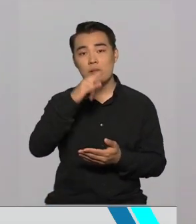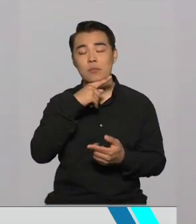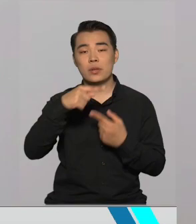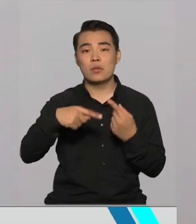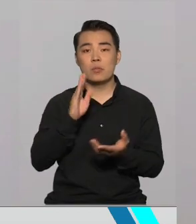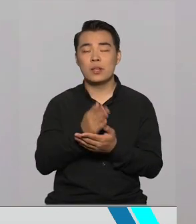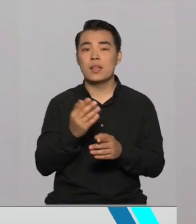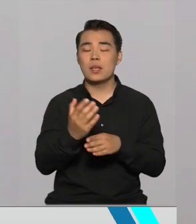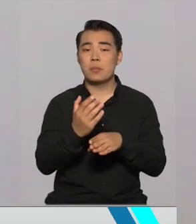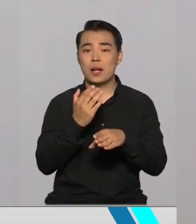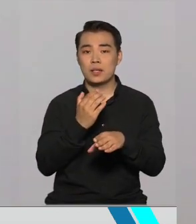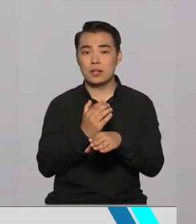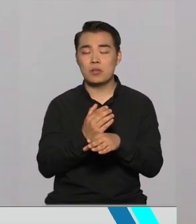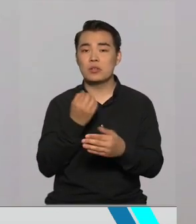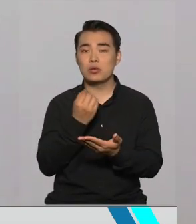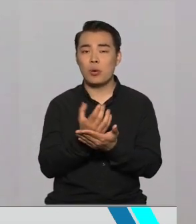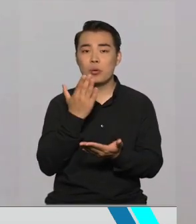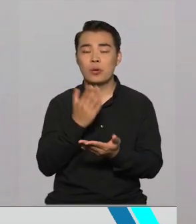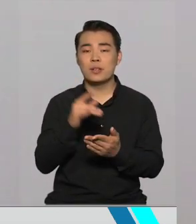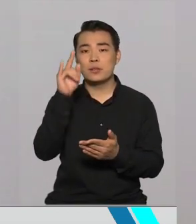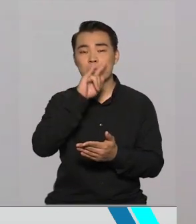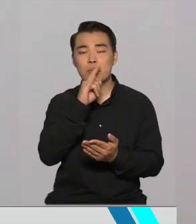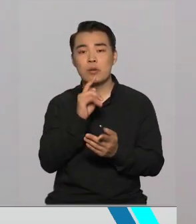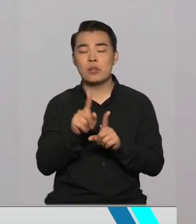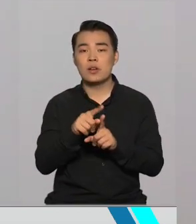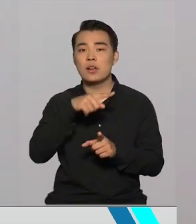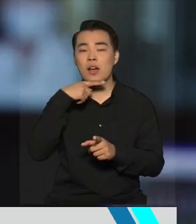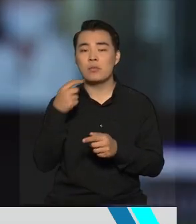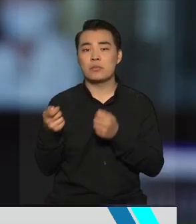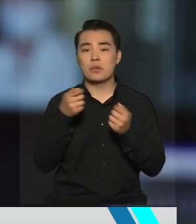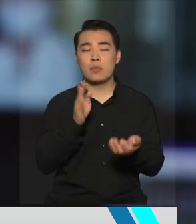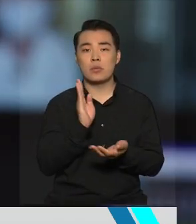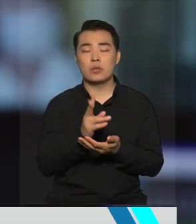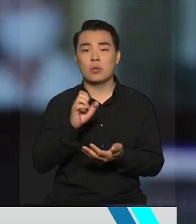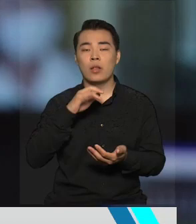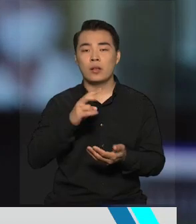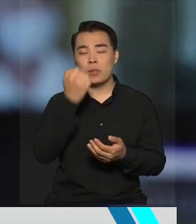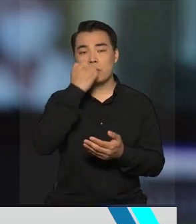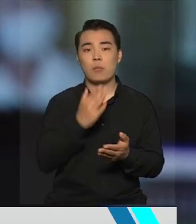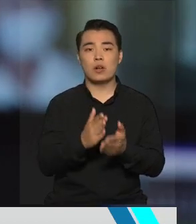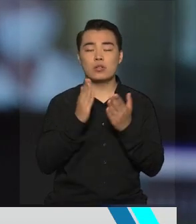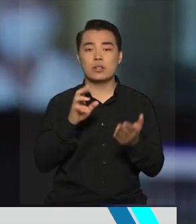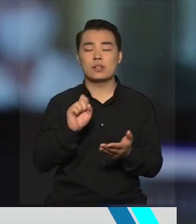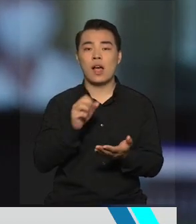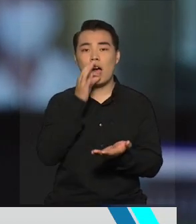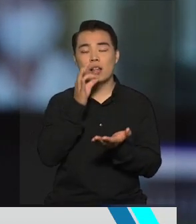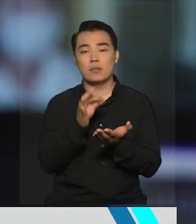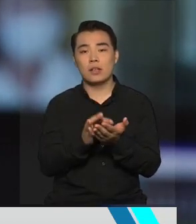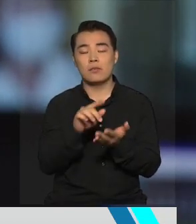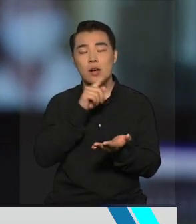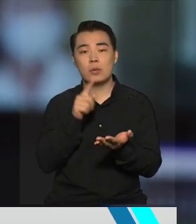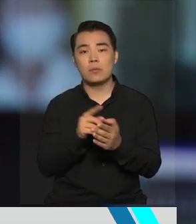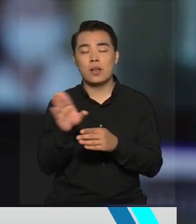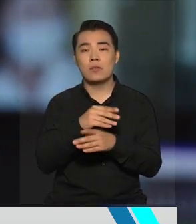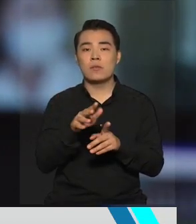бизнес будет импортировать дорогое дизельное топливо из России. Нурлан, спасибо большое за ответ и за то, что уделили